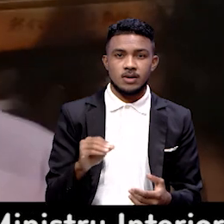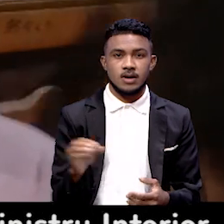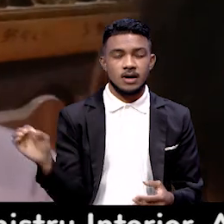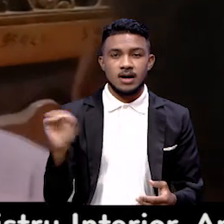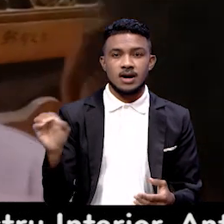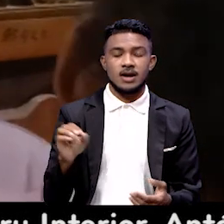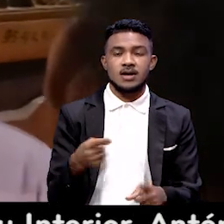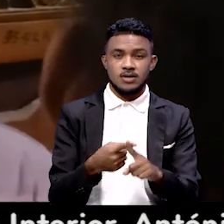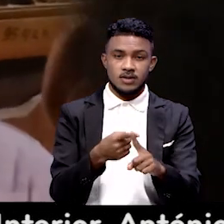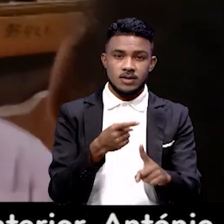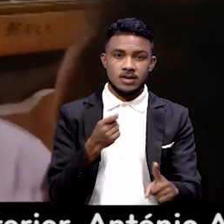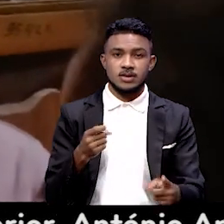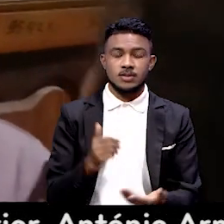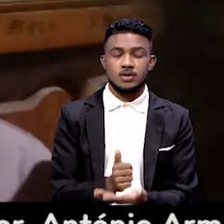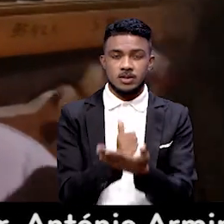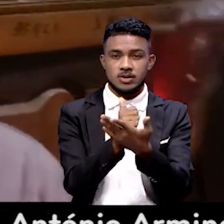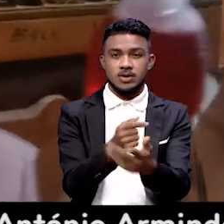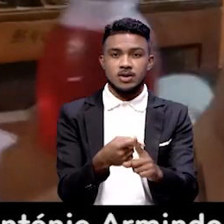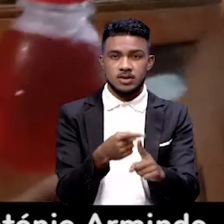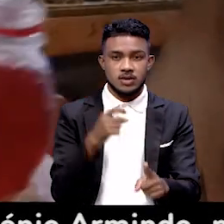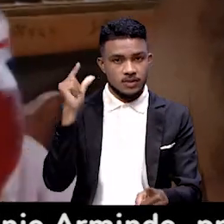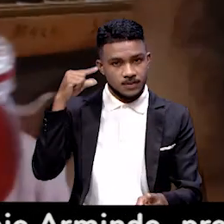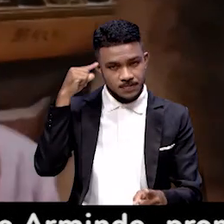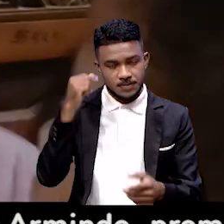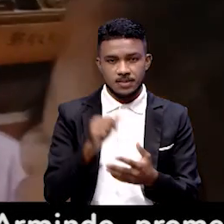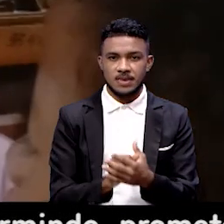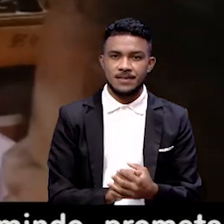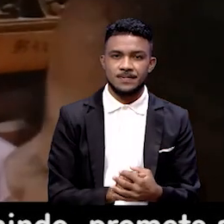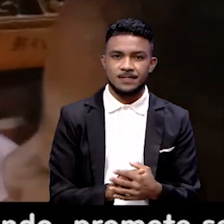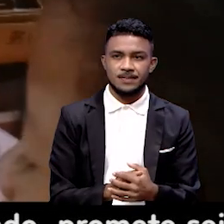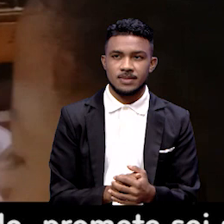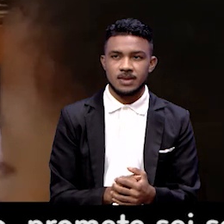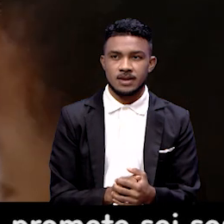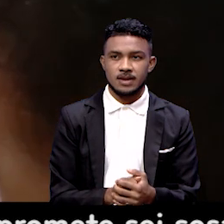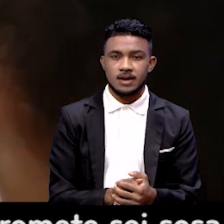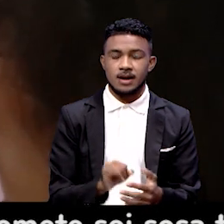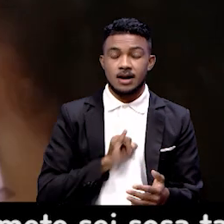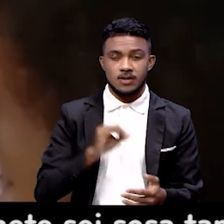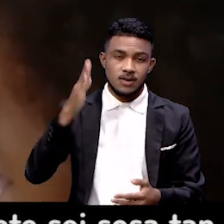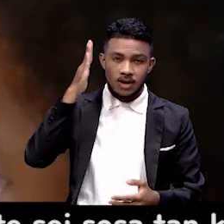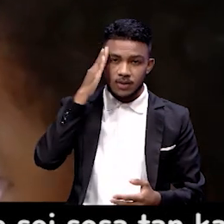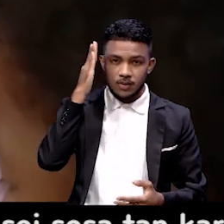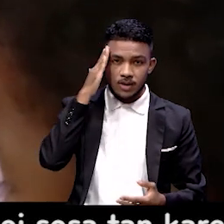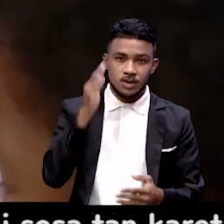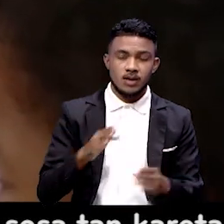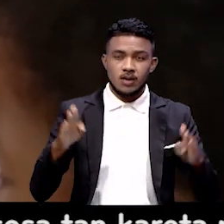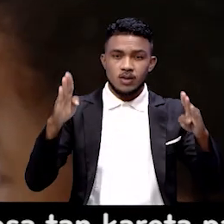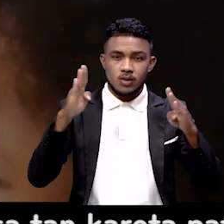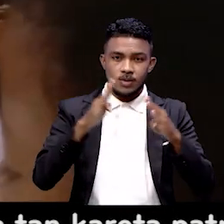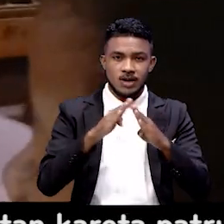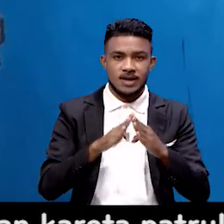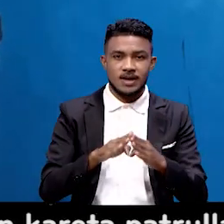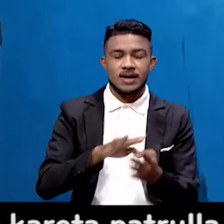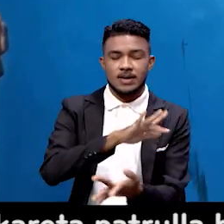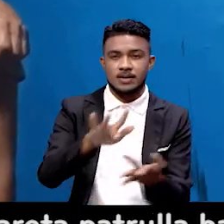tunjangan. Jadi saya sempat stres, sempat ya stres akhirnya saya berpikir saya jual rumah, saya pulang aja, saya